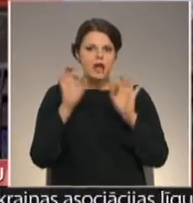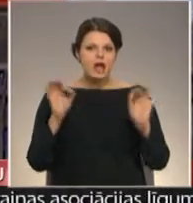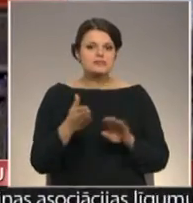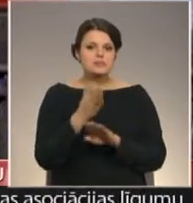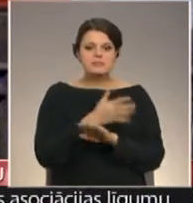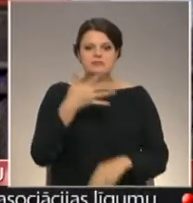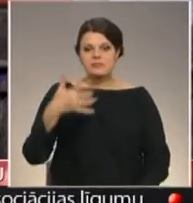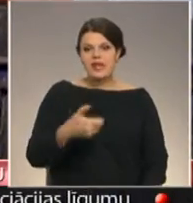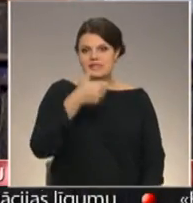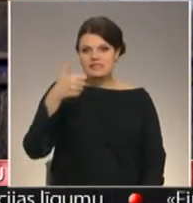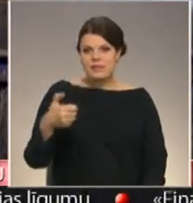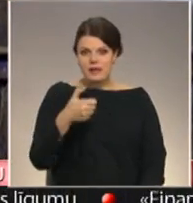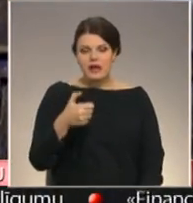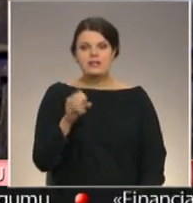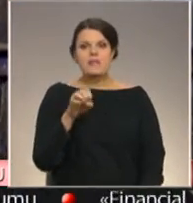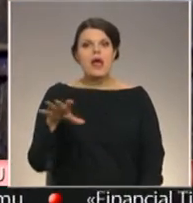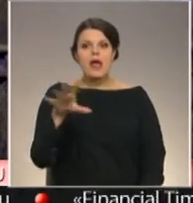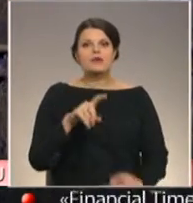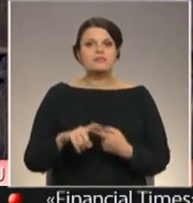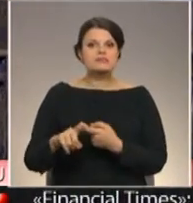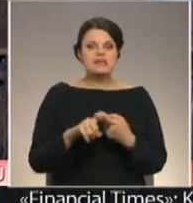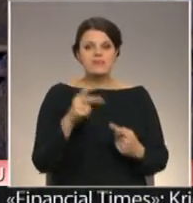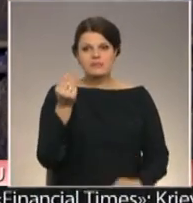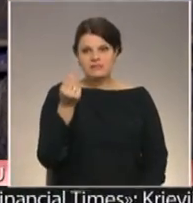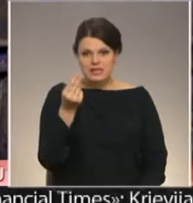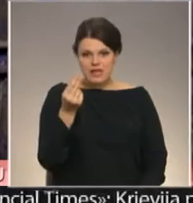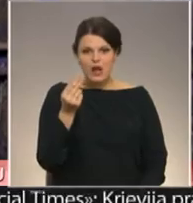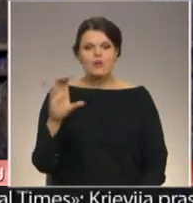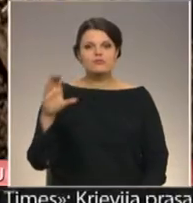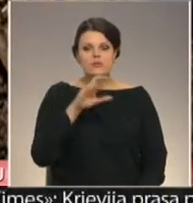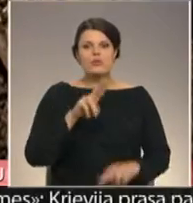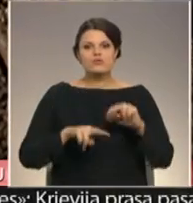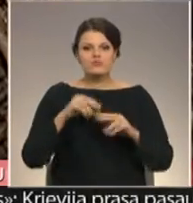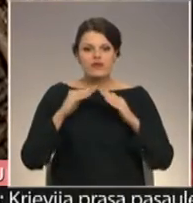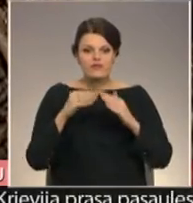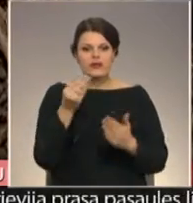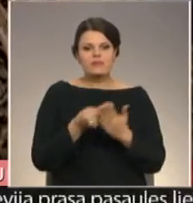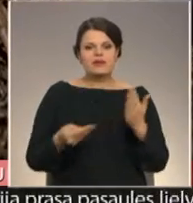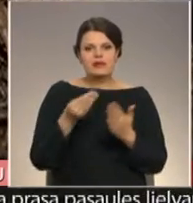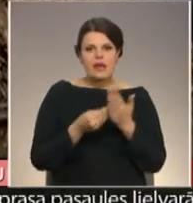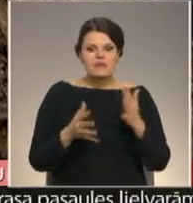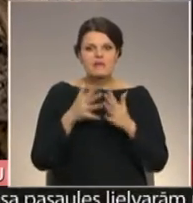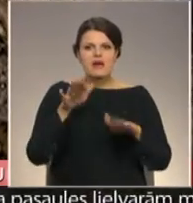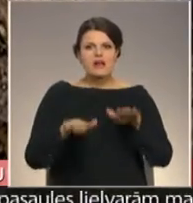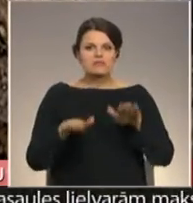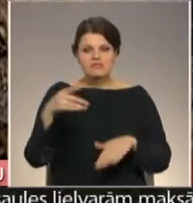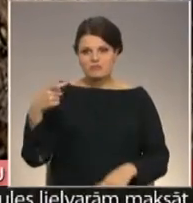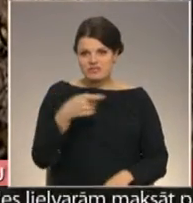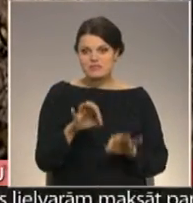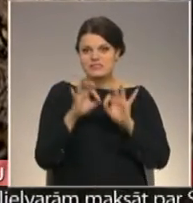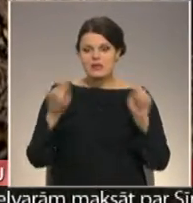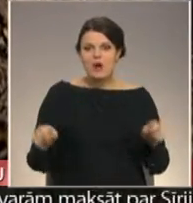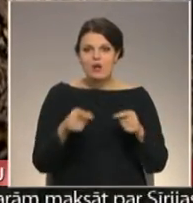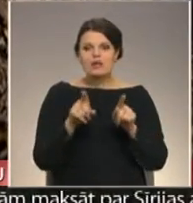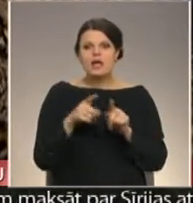pirms 5 gadiem. Piesaistot Eiropas Savienības struktūra fonda līdzekļus, viņš uzcēla fermu un iepirka vairākus kilogramus slieku. Sākotnēji audzējis